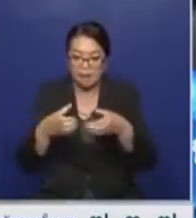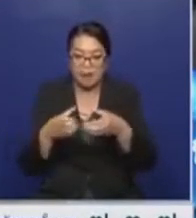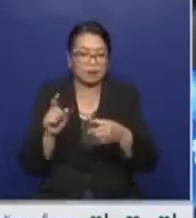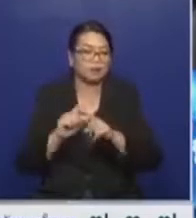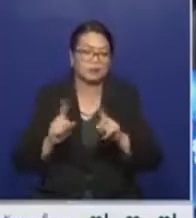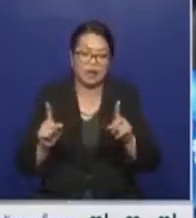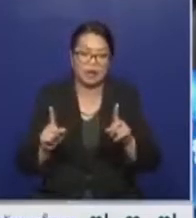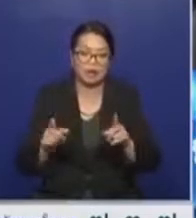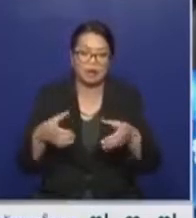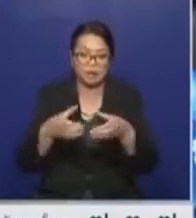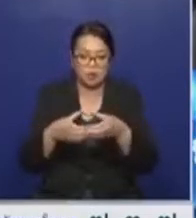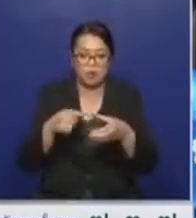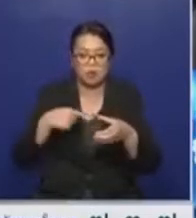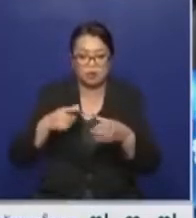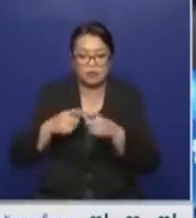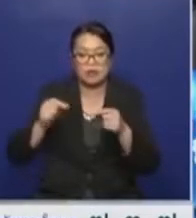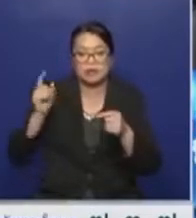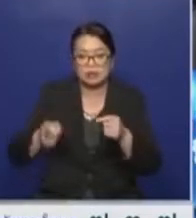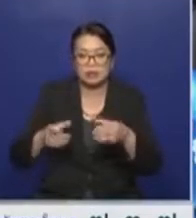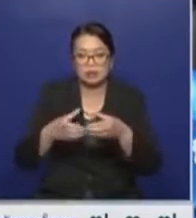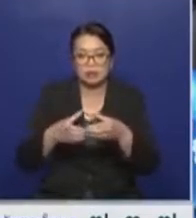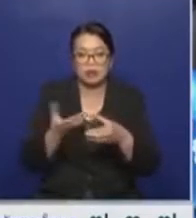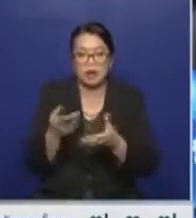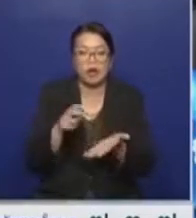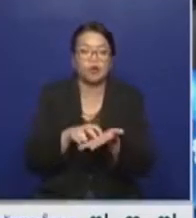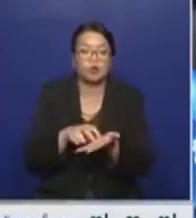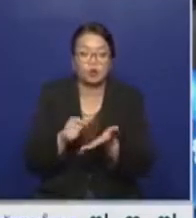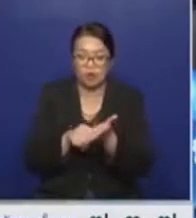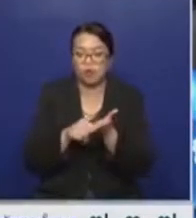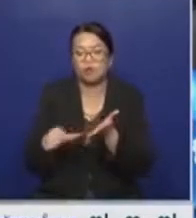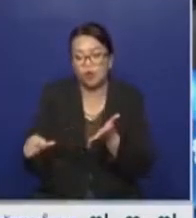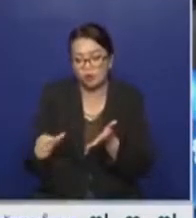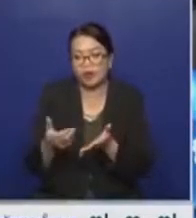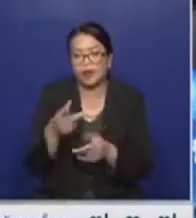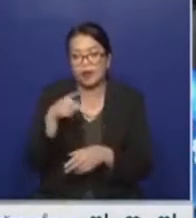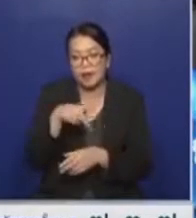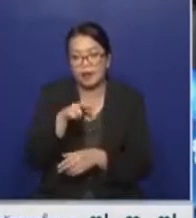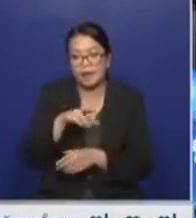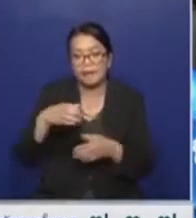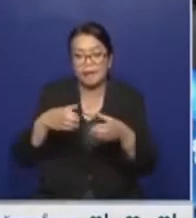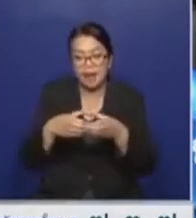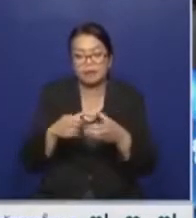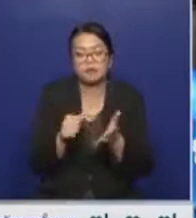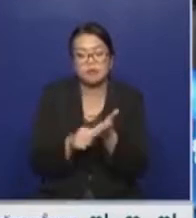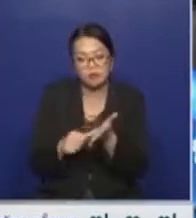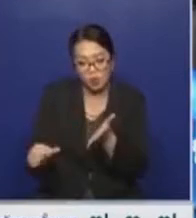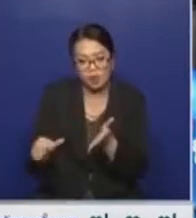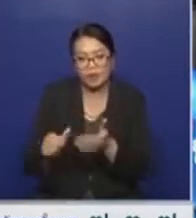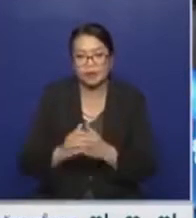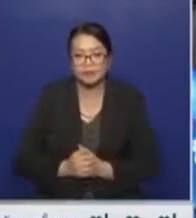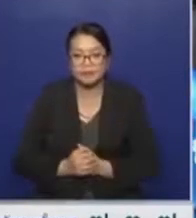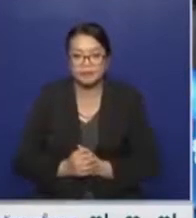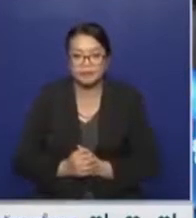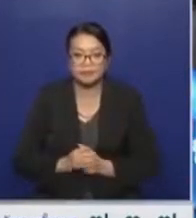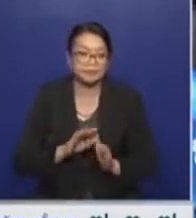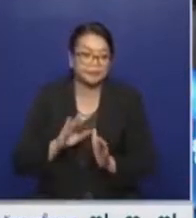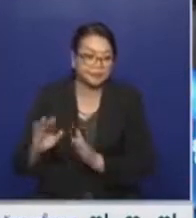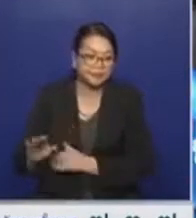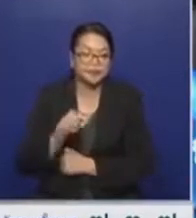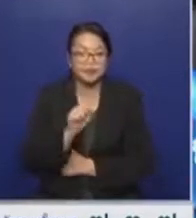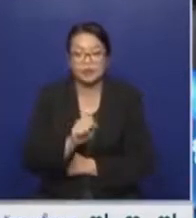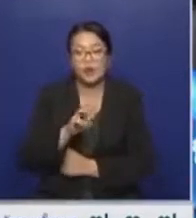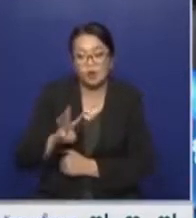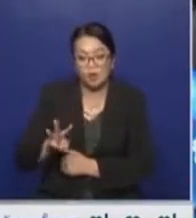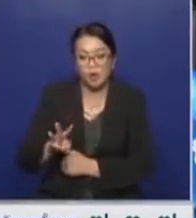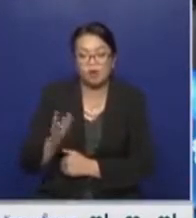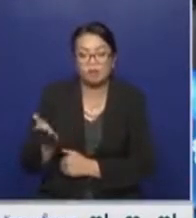รรคนะอันนี้เป็นข้อเท็จจริงครับ ค่ะถอนก็ได้ค่ะ ครับผมครับเชิญนะครับ สว.นะคะก็